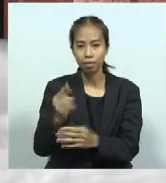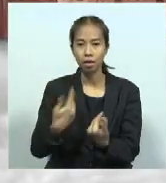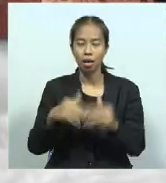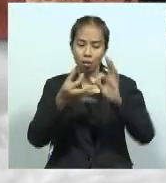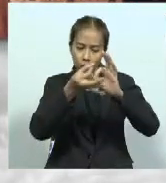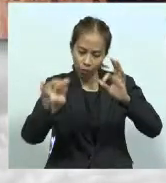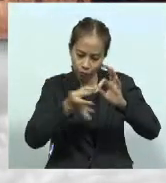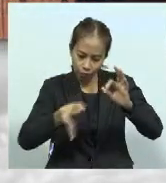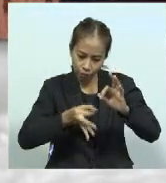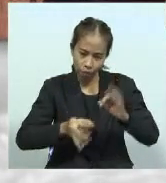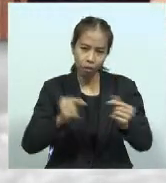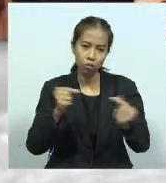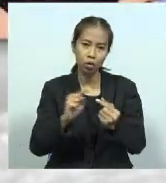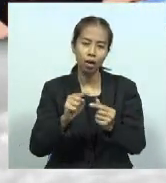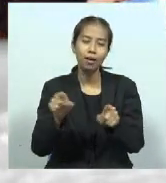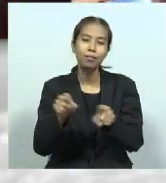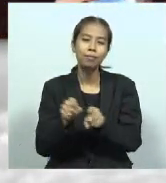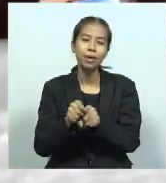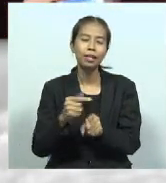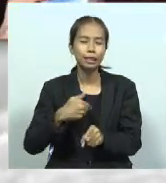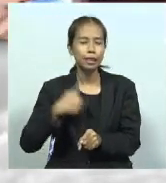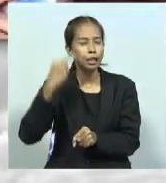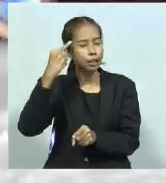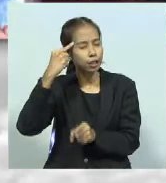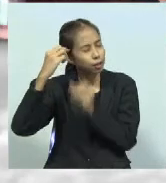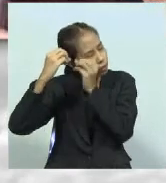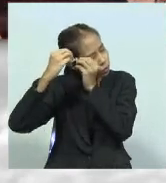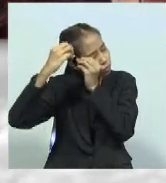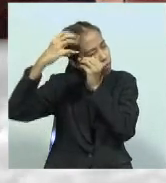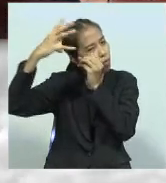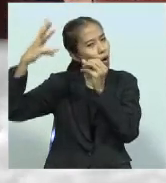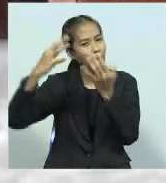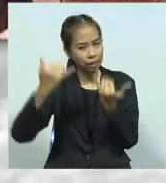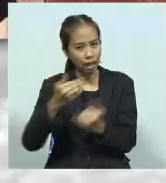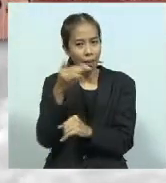แรงบันดาลใจมาจากความช่างฝันของน้ำตาลซึ่ง MV ถ่ายเส